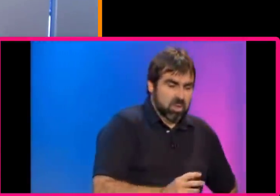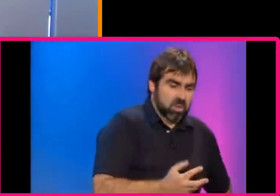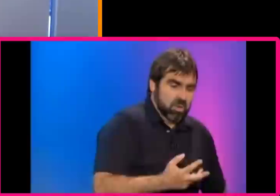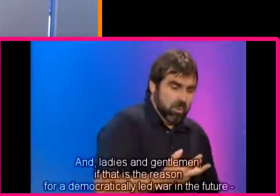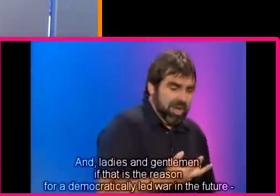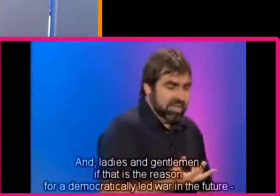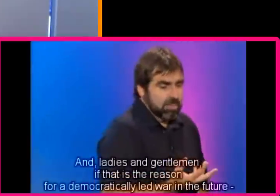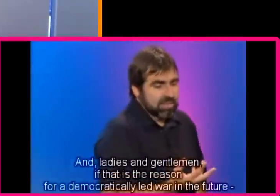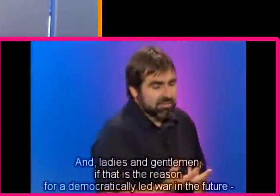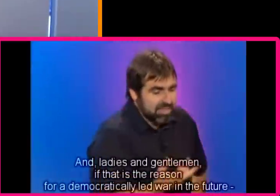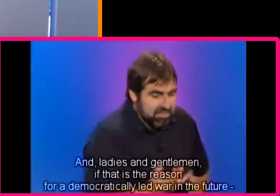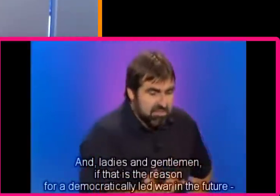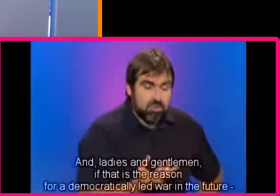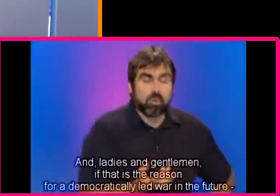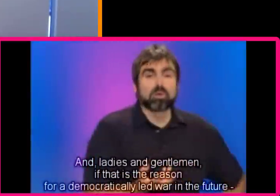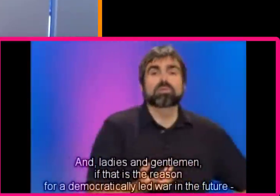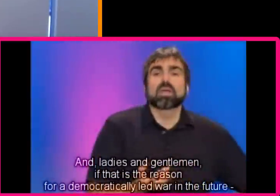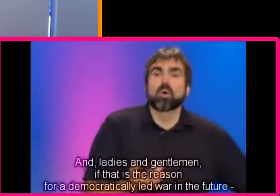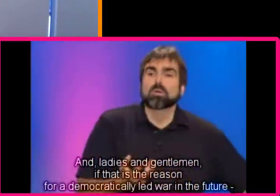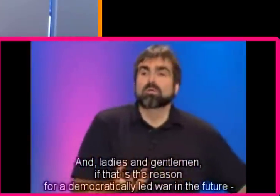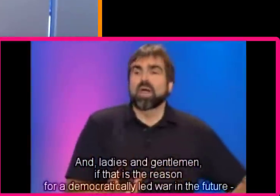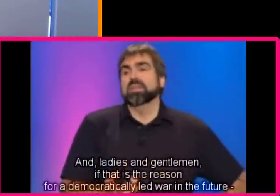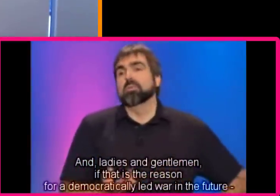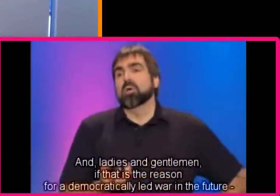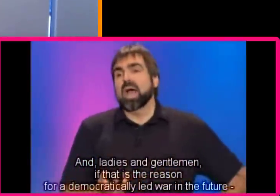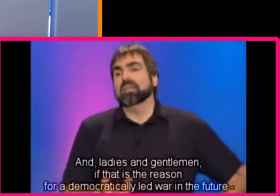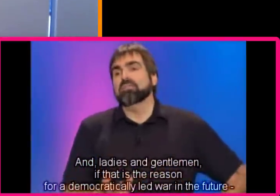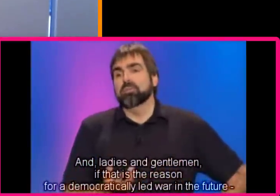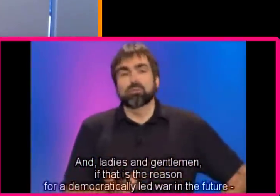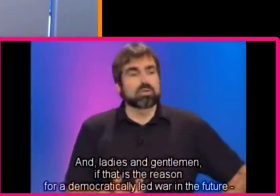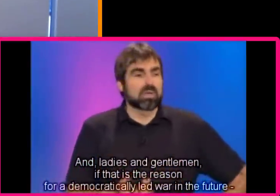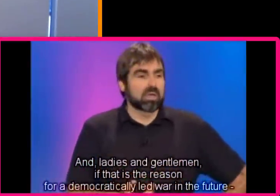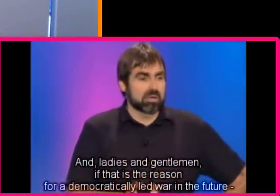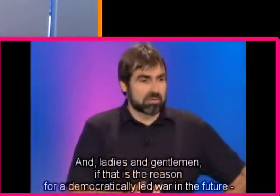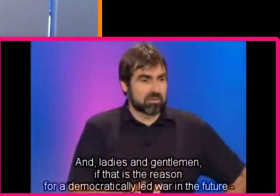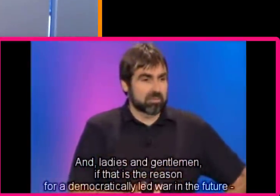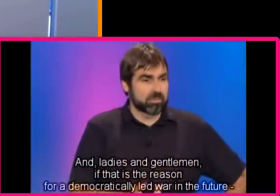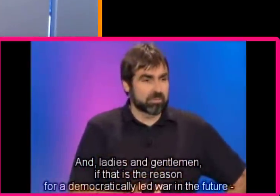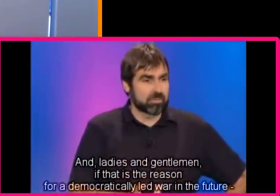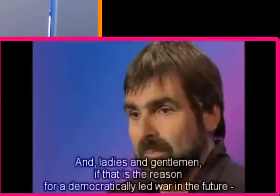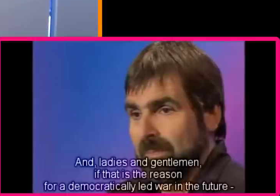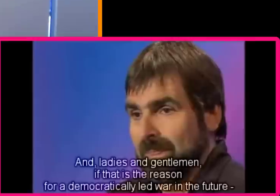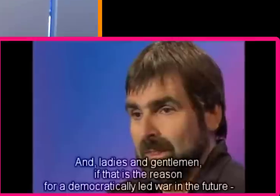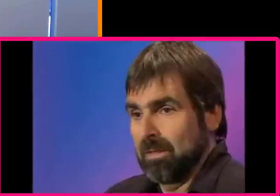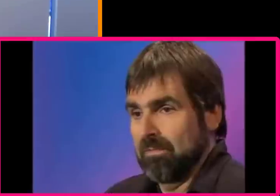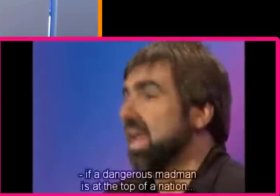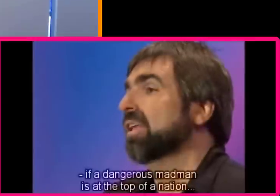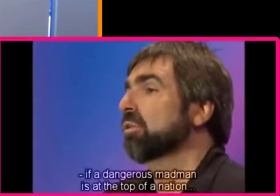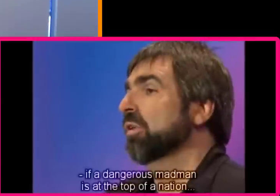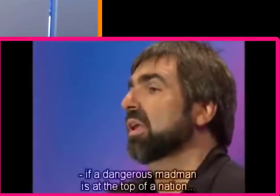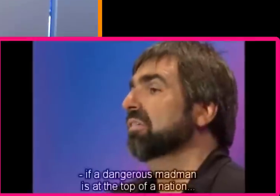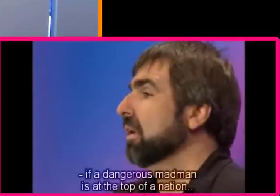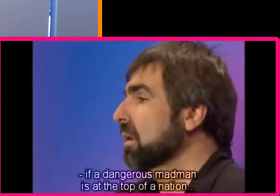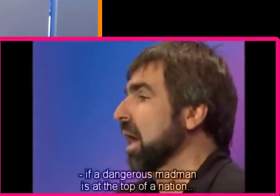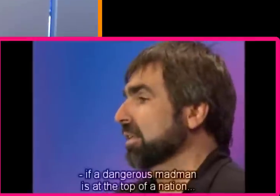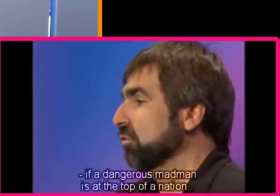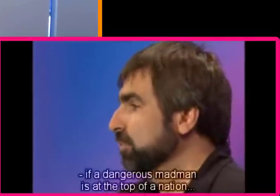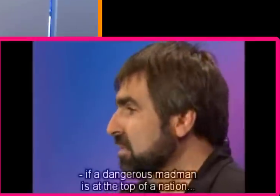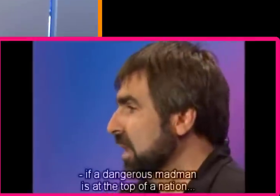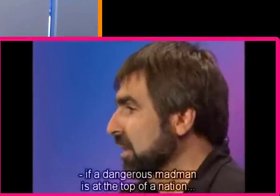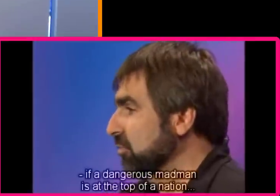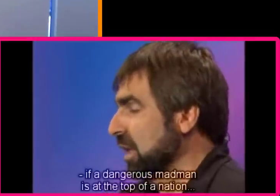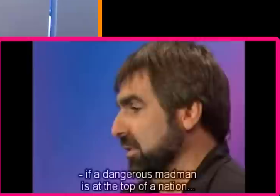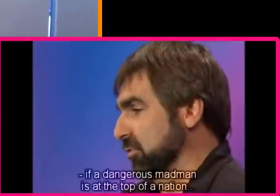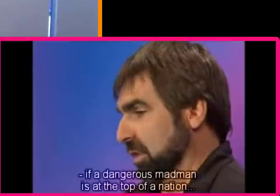weil damit haben wir das in zukunft der grund für einen demokratisch geführten krieg ist wenn ein gefährlicherer an der